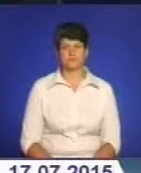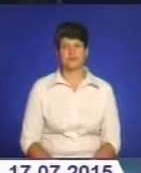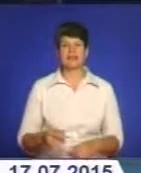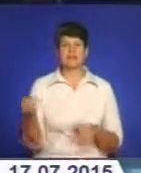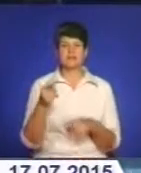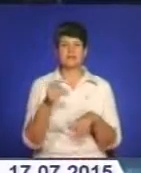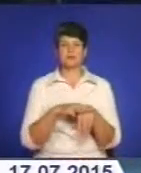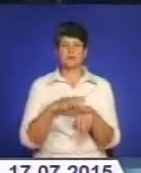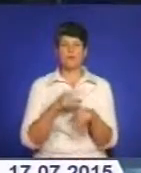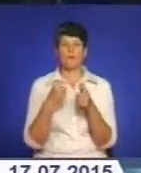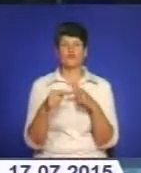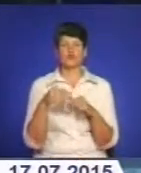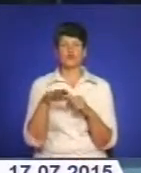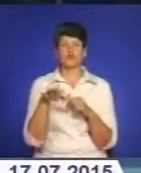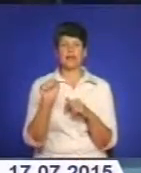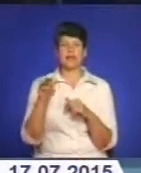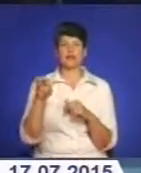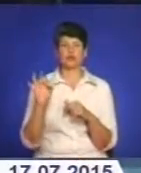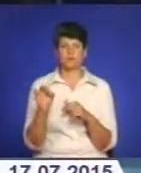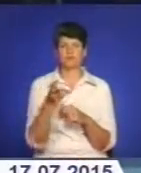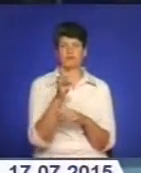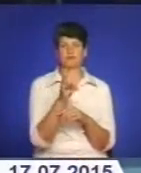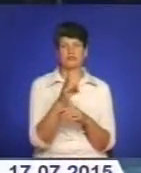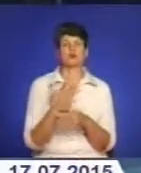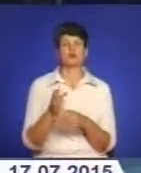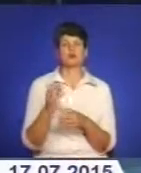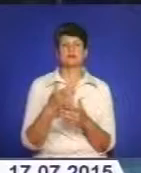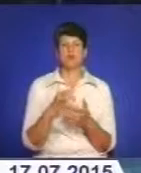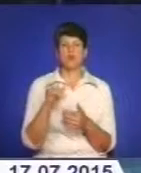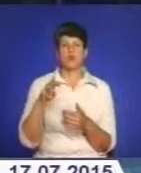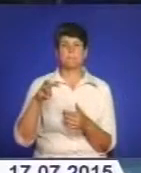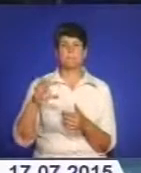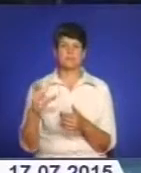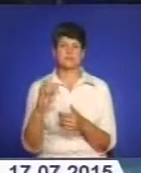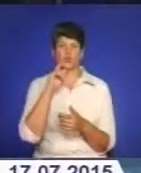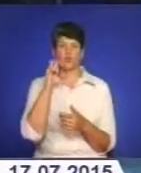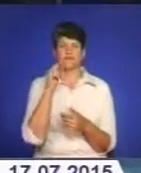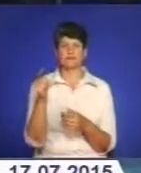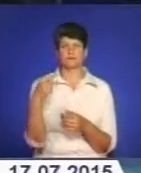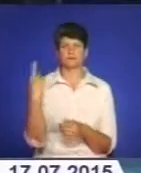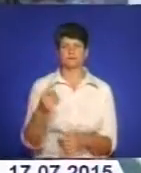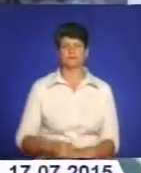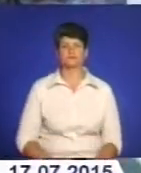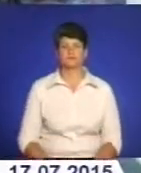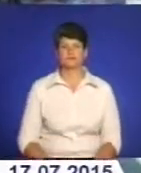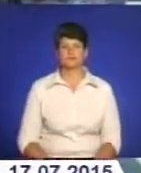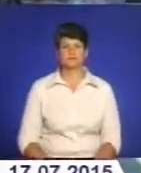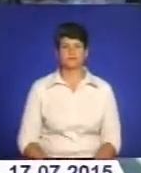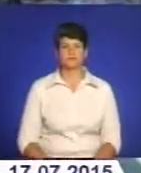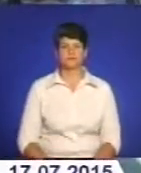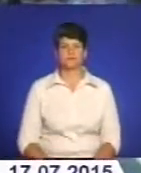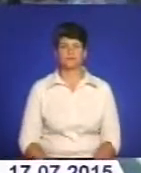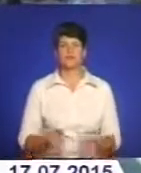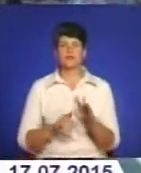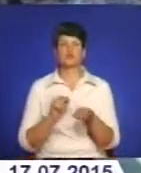Тернопільські правоохоронці повернулися із зони АТО. Відеоматеріал сектору зв'язки з громадськістю УМВС України в області. Із